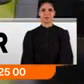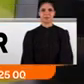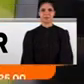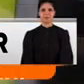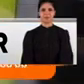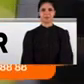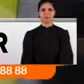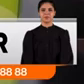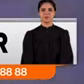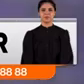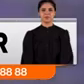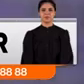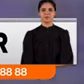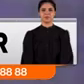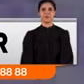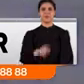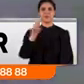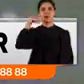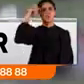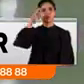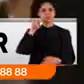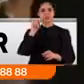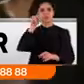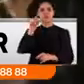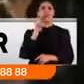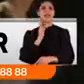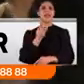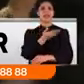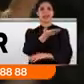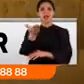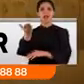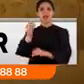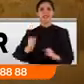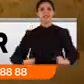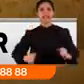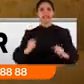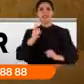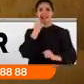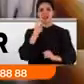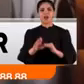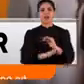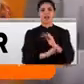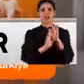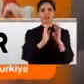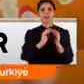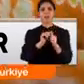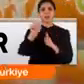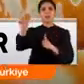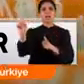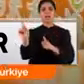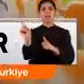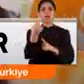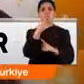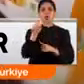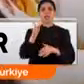a common area. Tıpkı filmde olduğu gibi burada da garsonlar tekerlekli sandalye ile sürdürüyorlar hayatlarını. Uzaktan yönettikleri